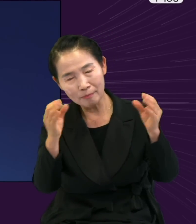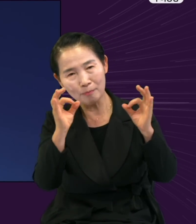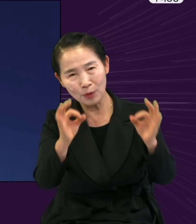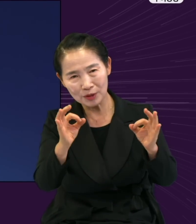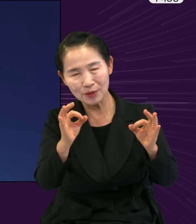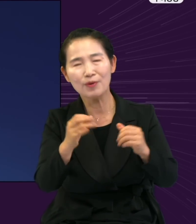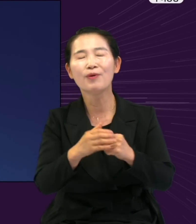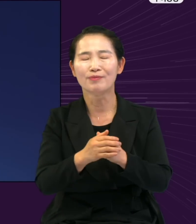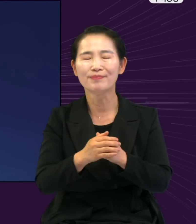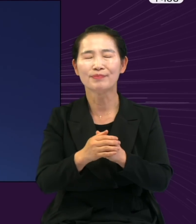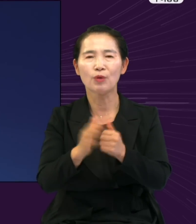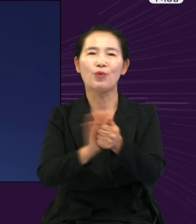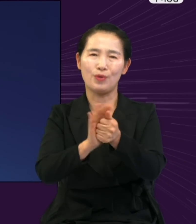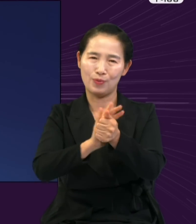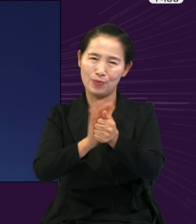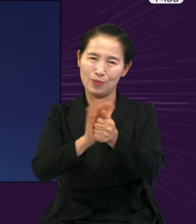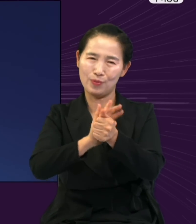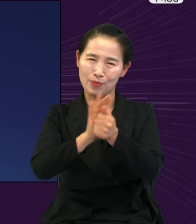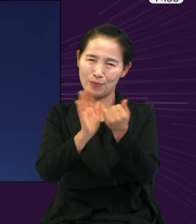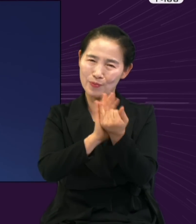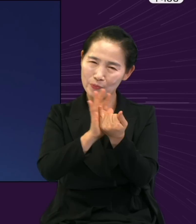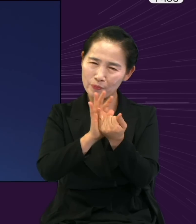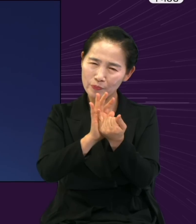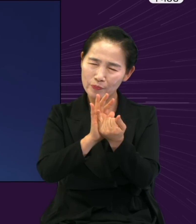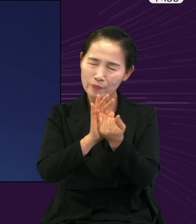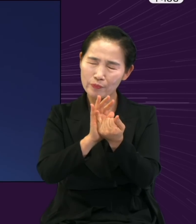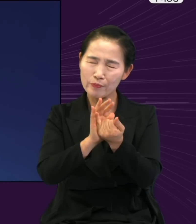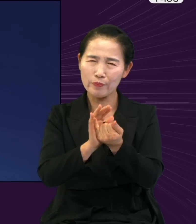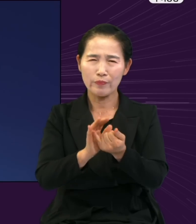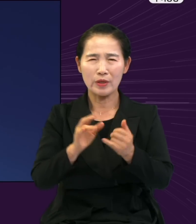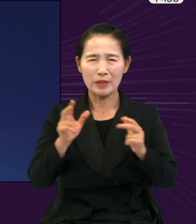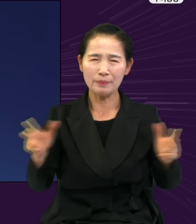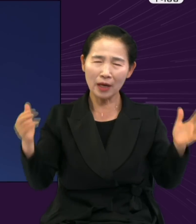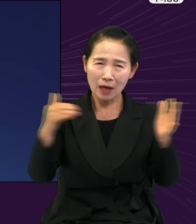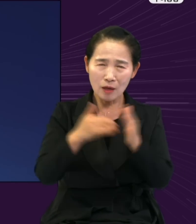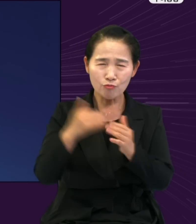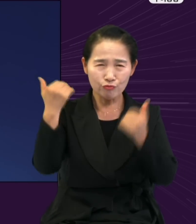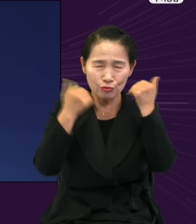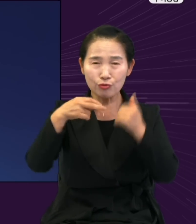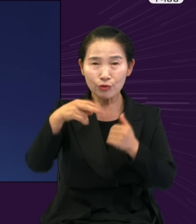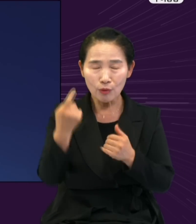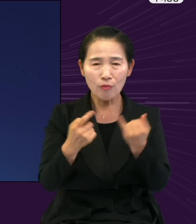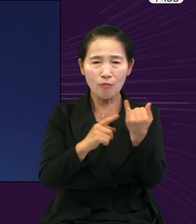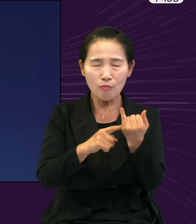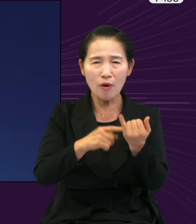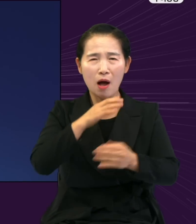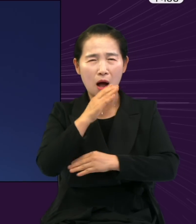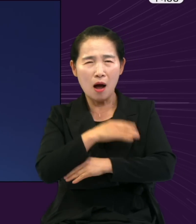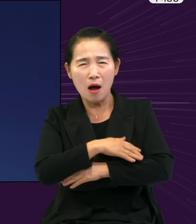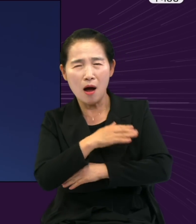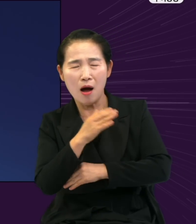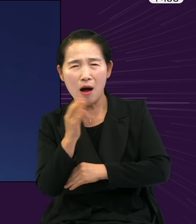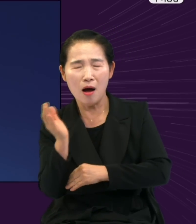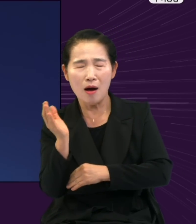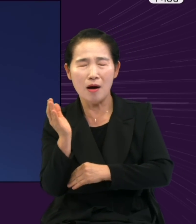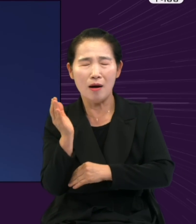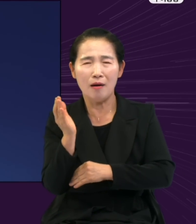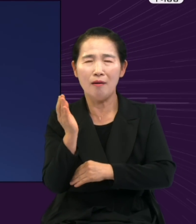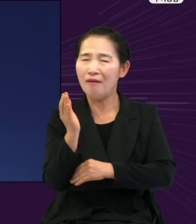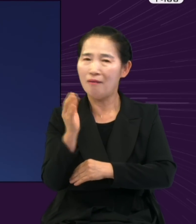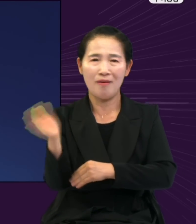한번 그녀에게 이렇게 관심 갖고 그녀의 말에 귀를 기울여 준 사람이 있었을까요?